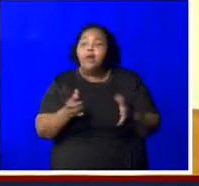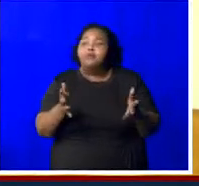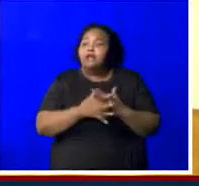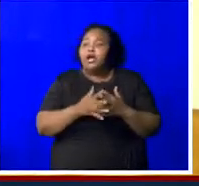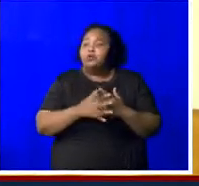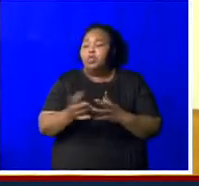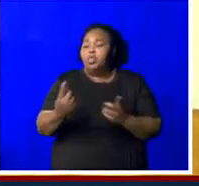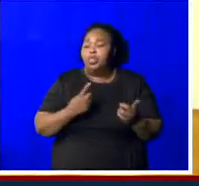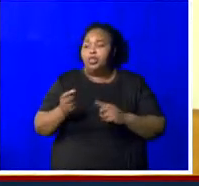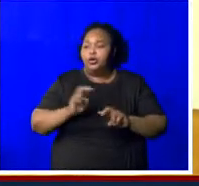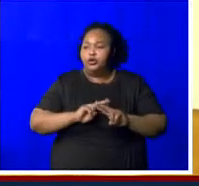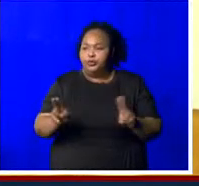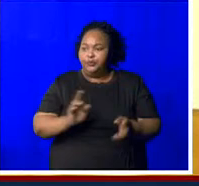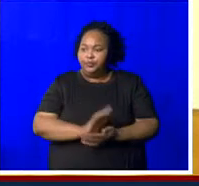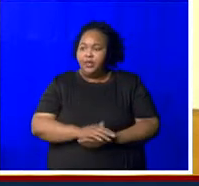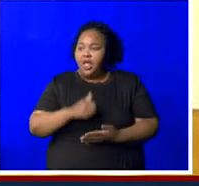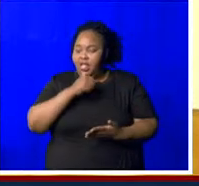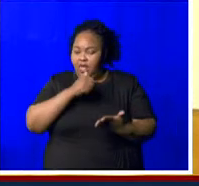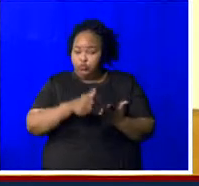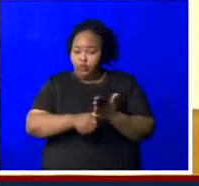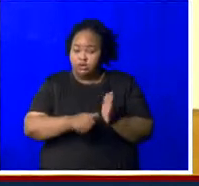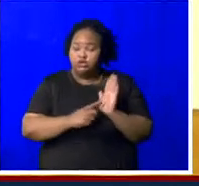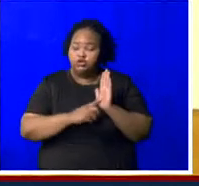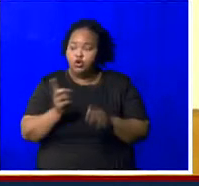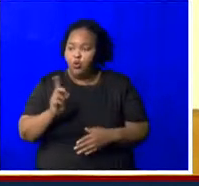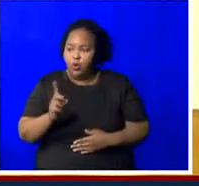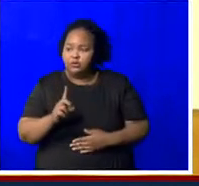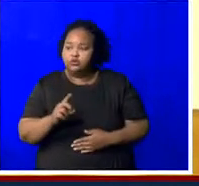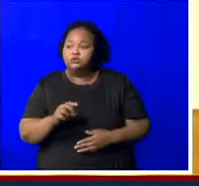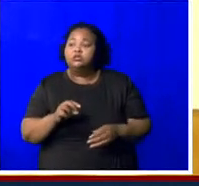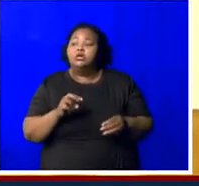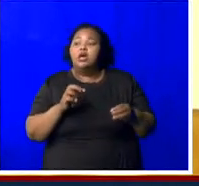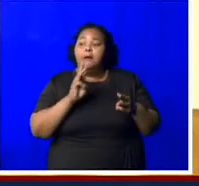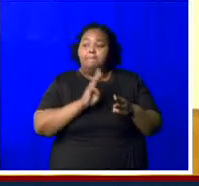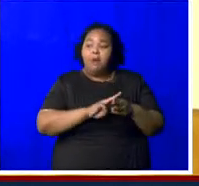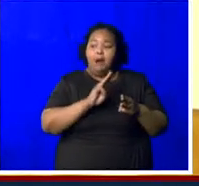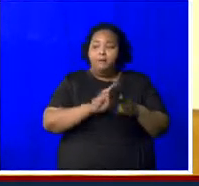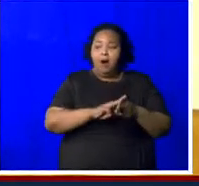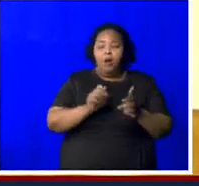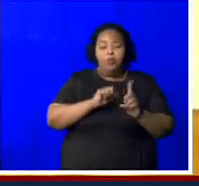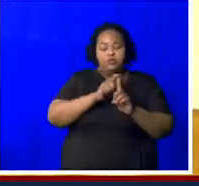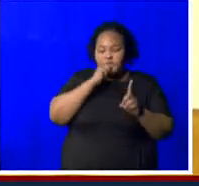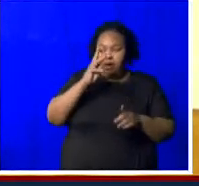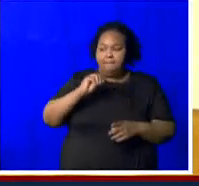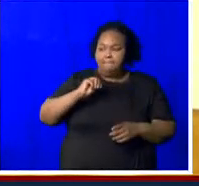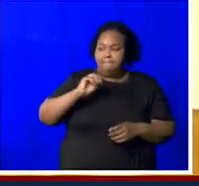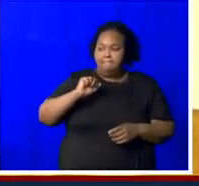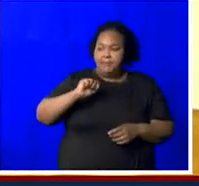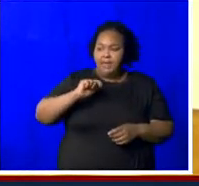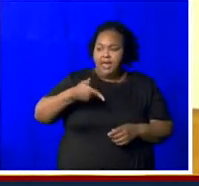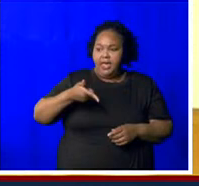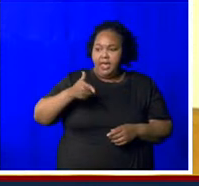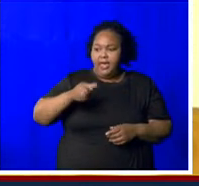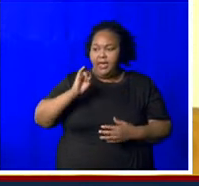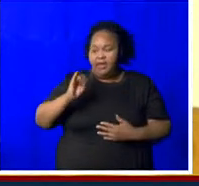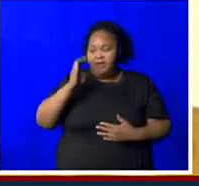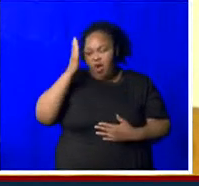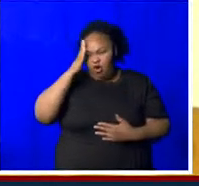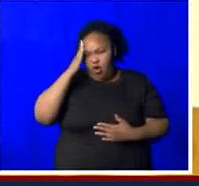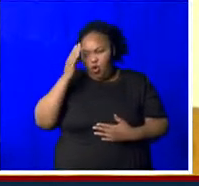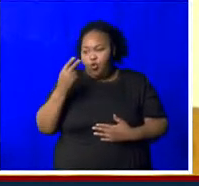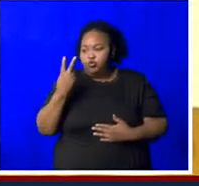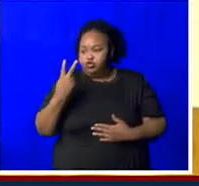iveta kuthi wayekhondile makwaMaggie. Bona bathi lo makwa Maggie nabantu abakhela babili lemunye wabo